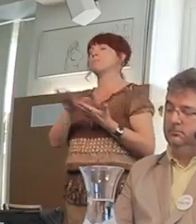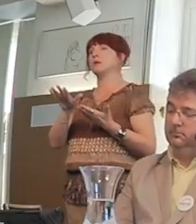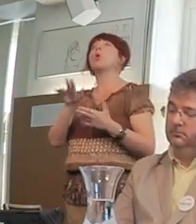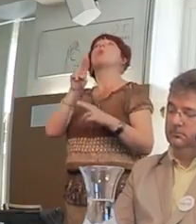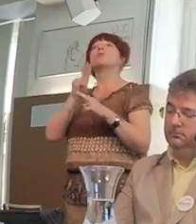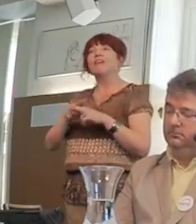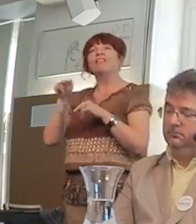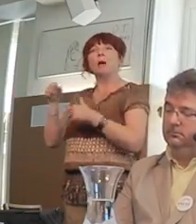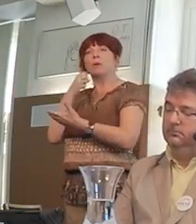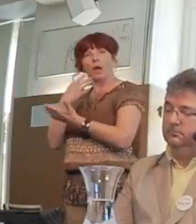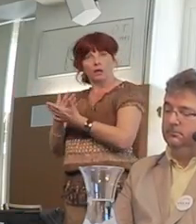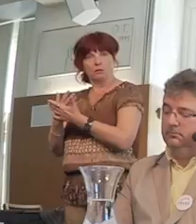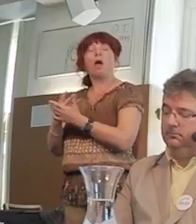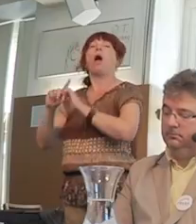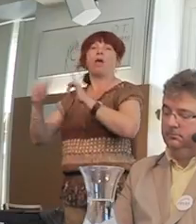selbst vorgestellt haben.